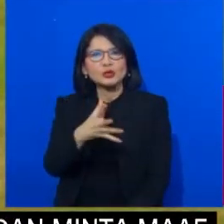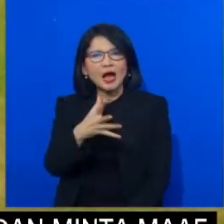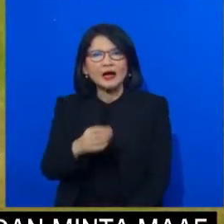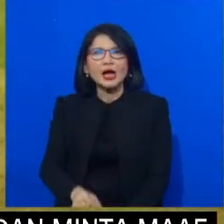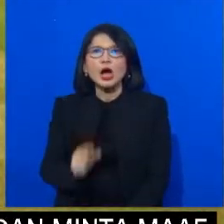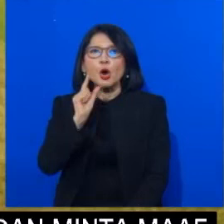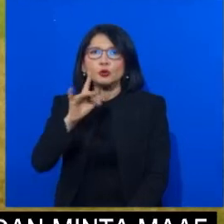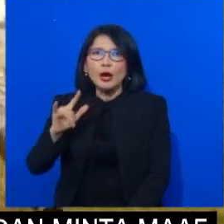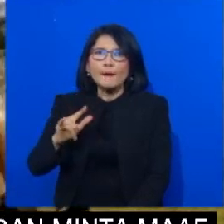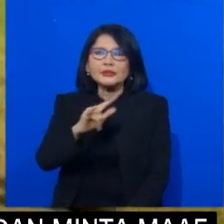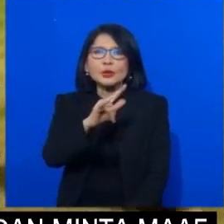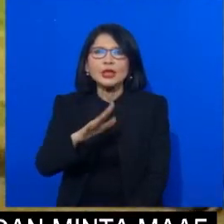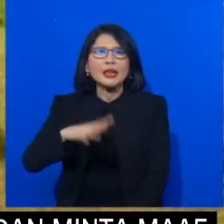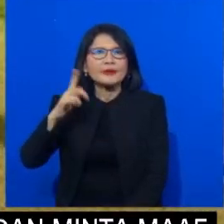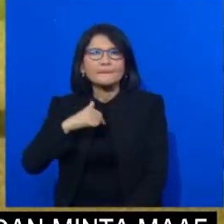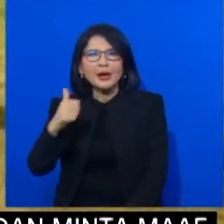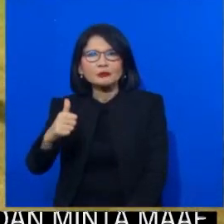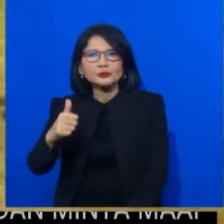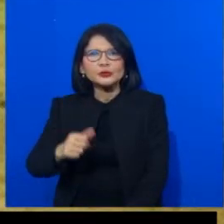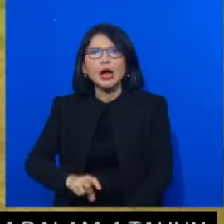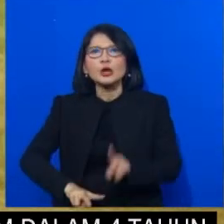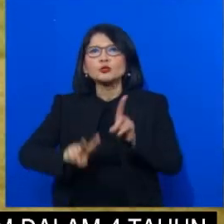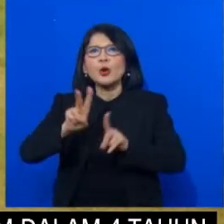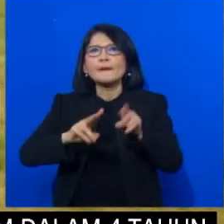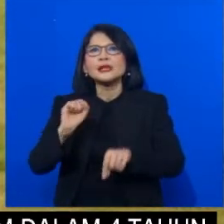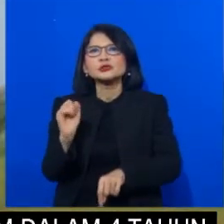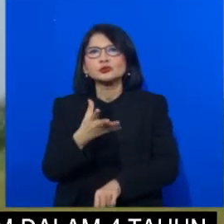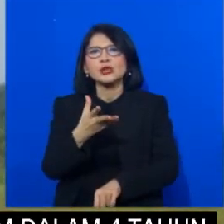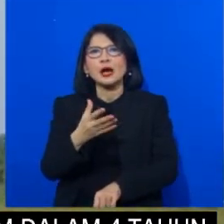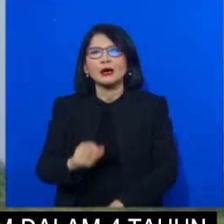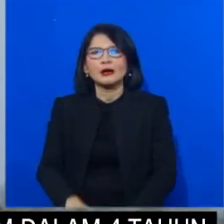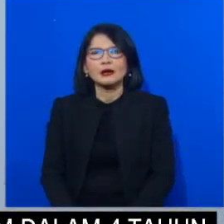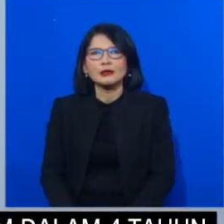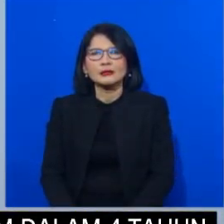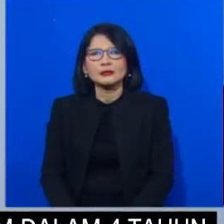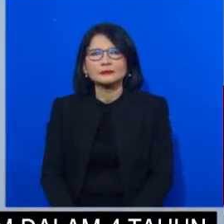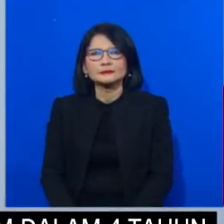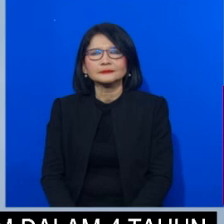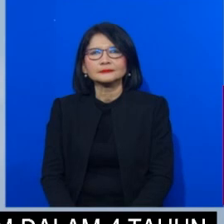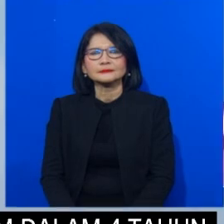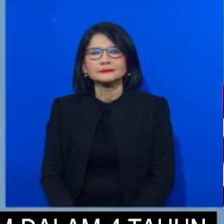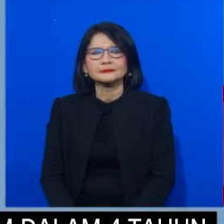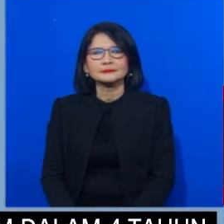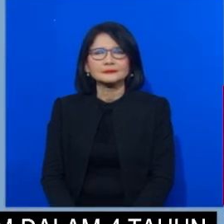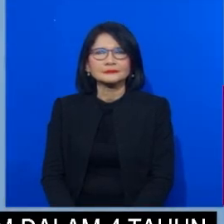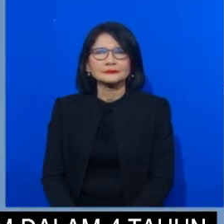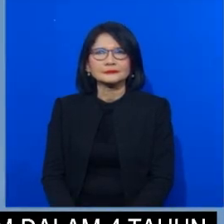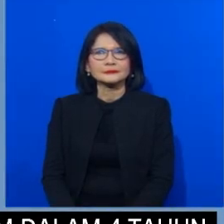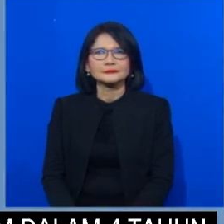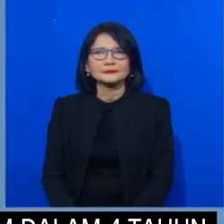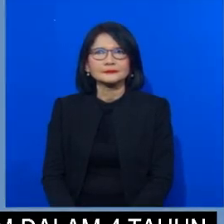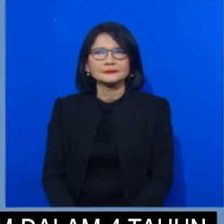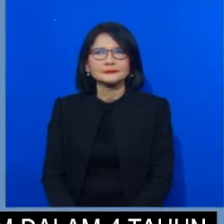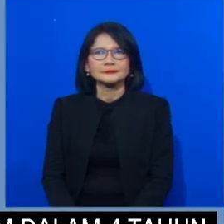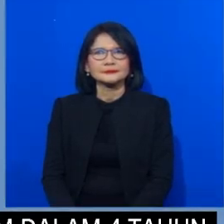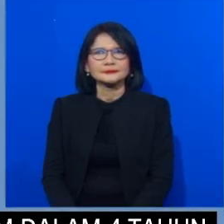untuk pesawat yang lebih bagus bisa sampai 12 juta rupiah. Tim Liputan, CNN Indonesia.